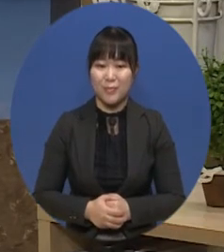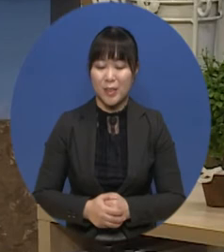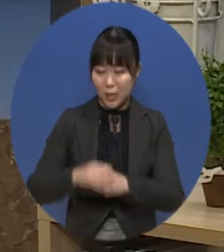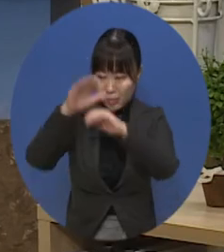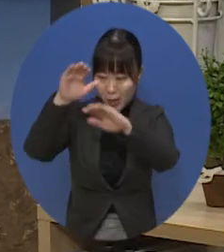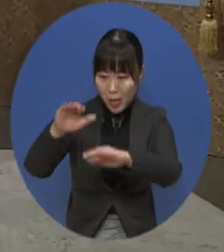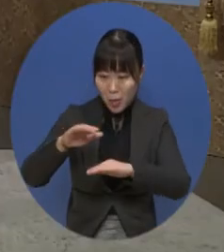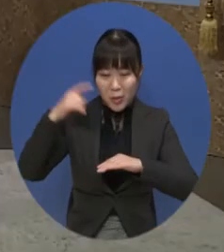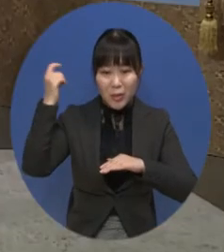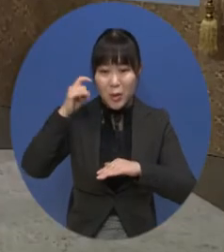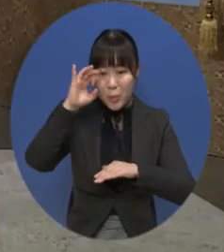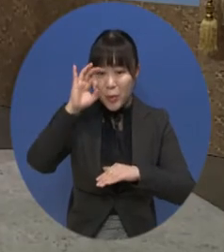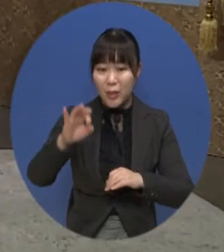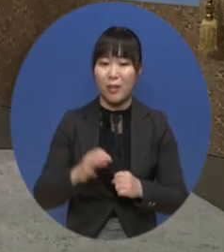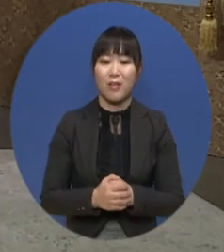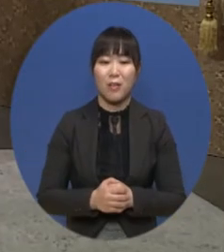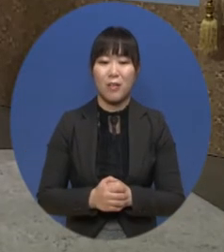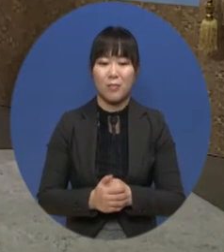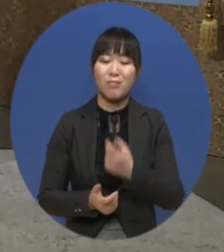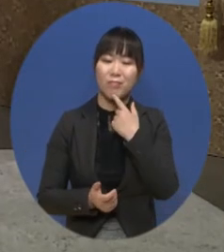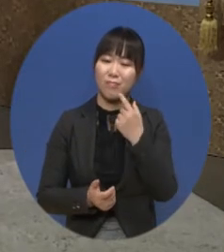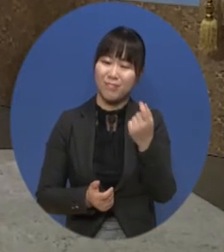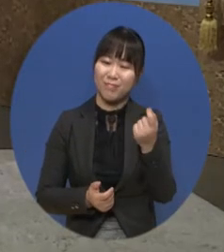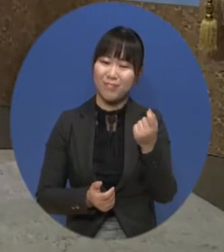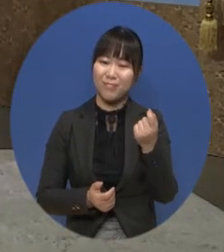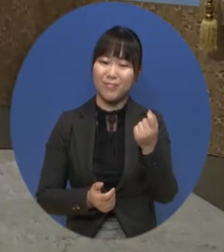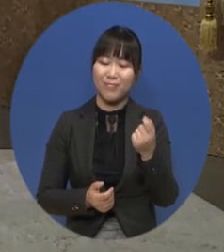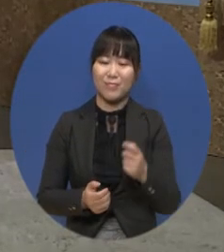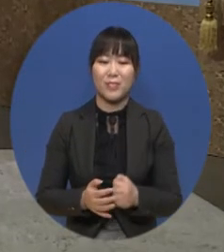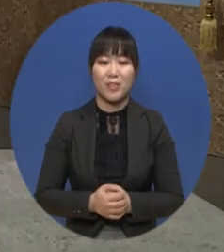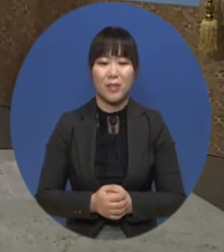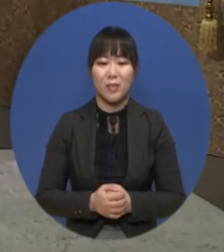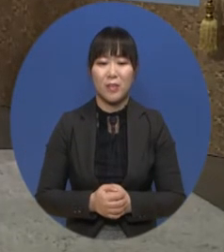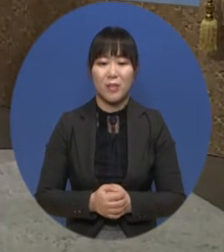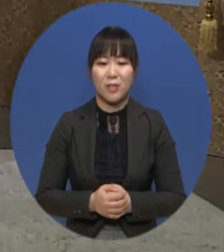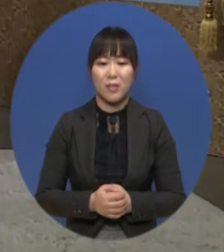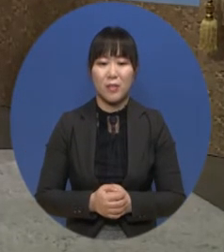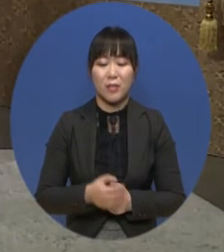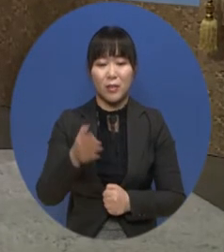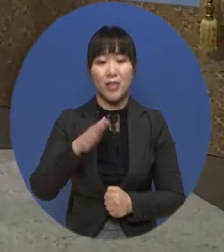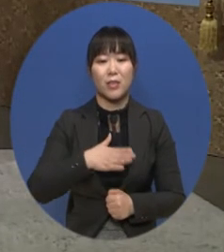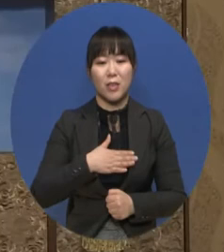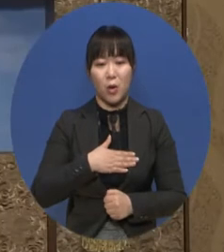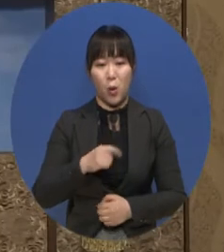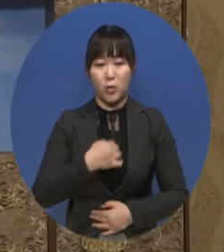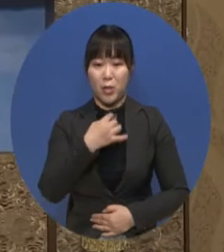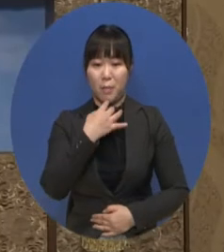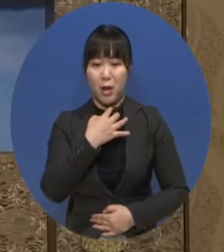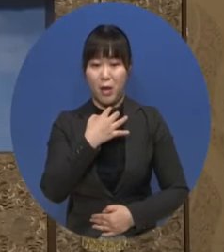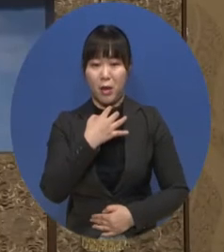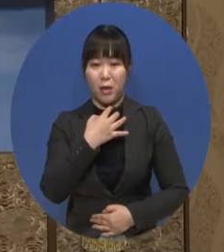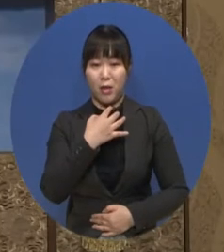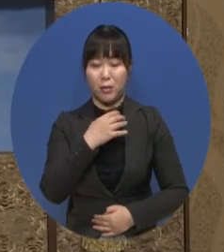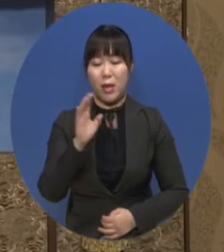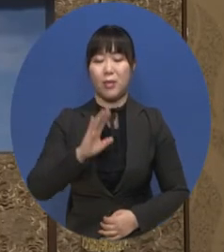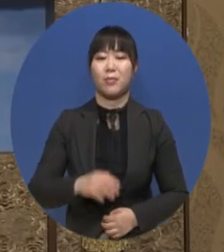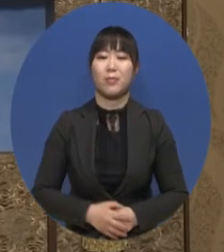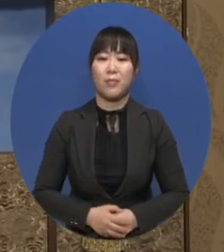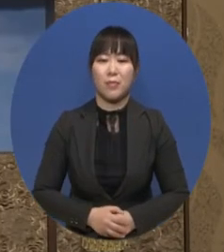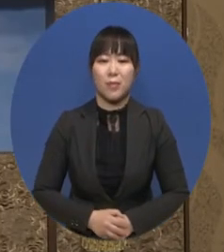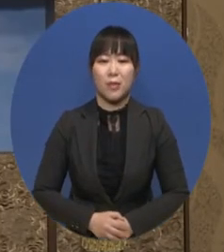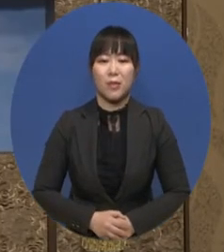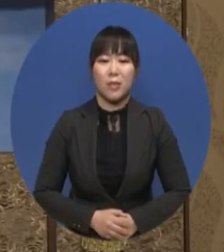말씀을 들으니까 그런 것 같고요. 그런 것 같은데, 그게 이제 저 혼자 그렇게 만들진 않았던 것